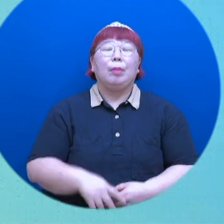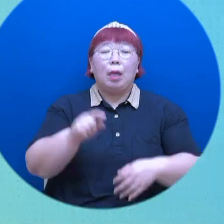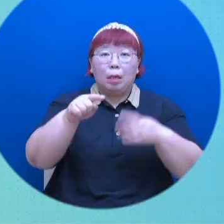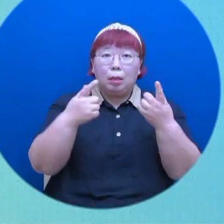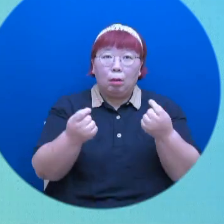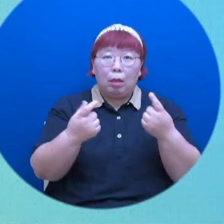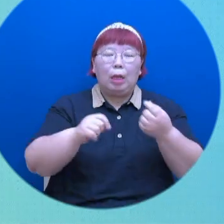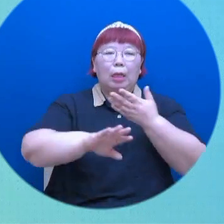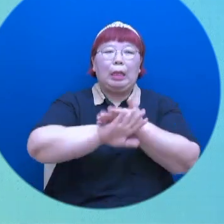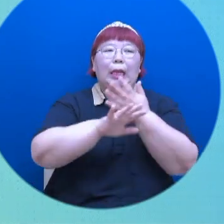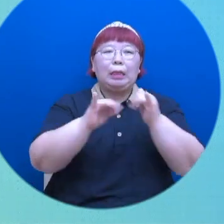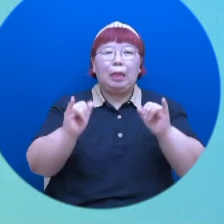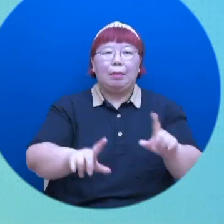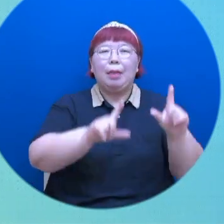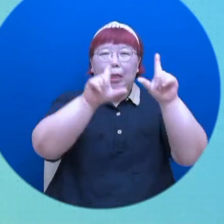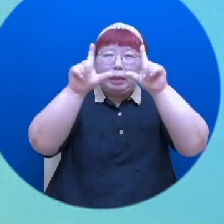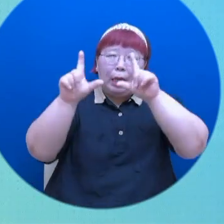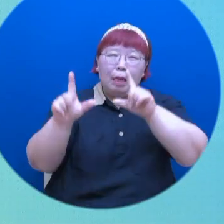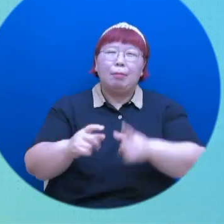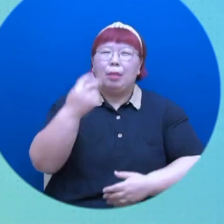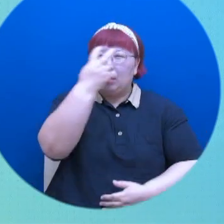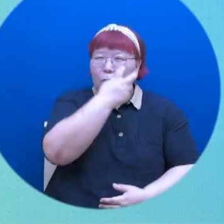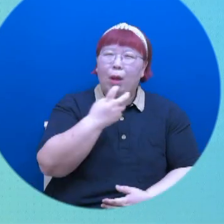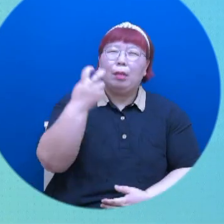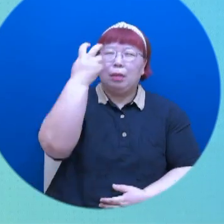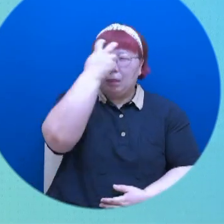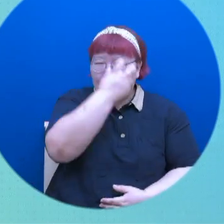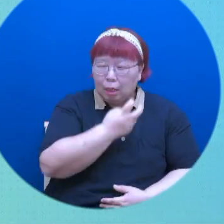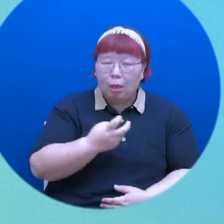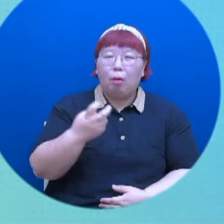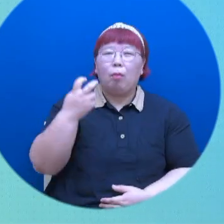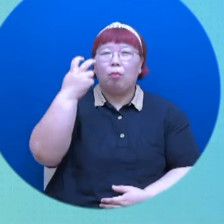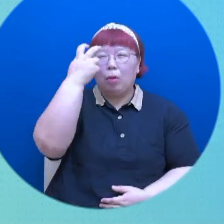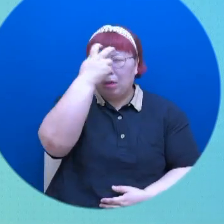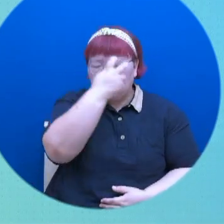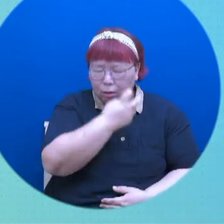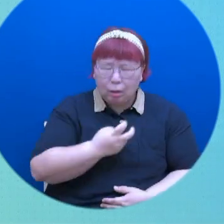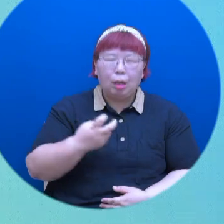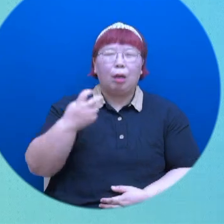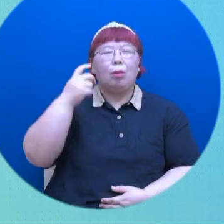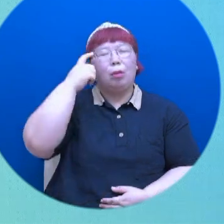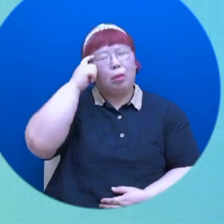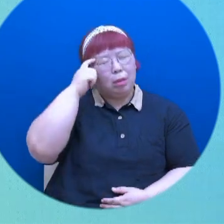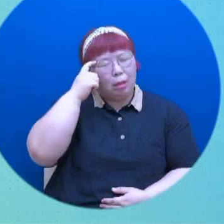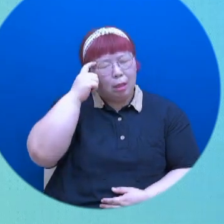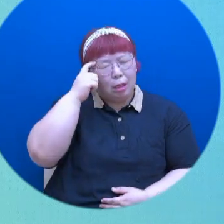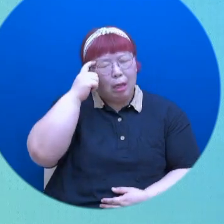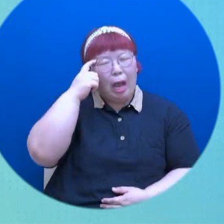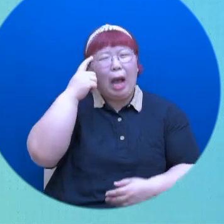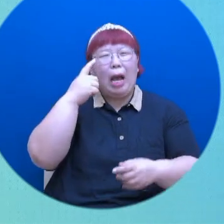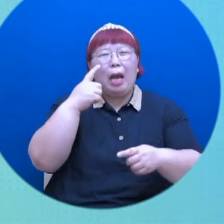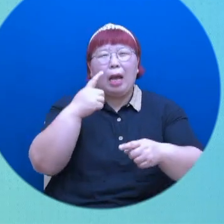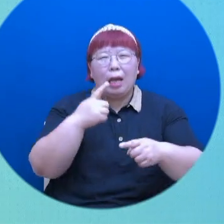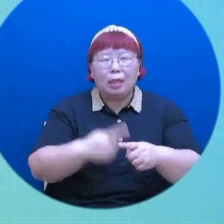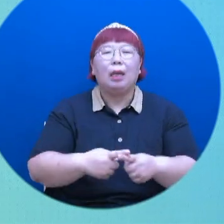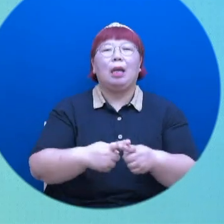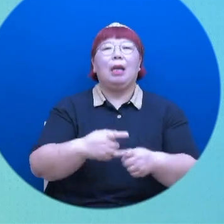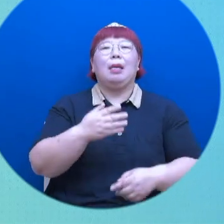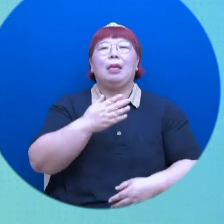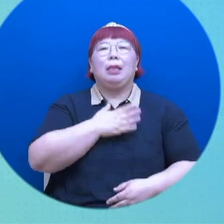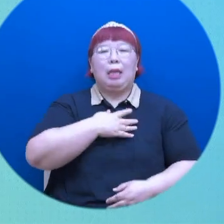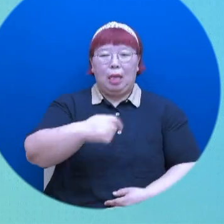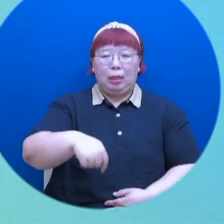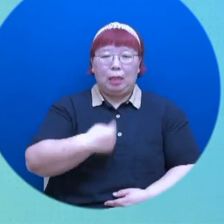그렇게 다른 사람들의 삶을 관찰하고 묵상하느라 나 자신을